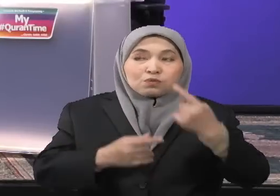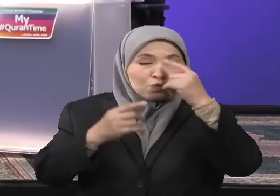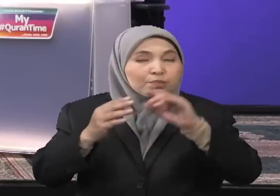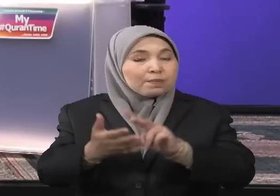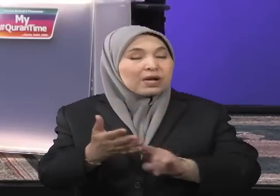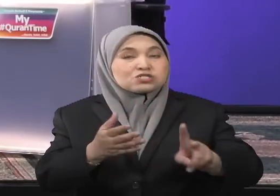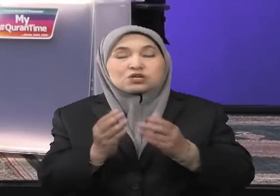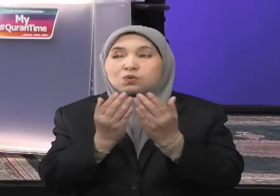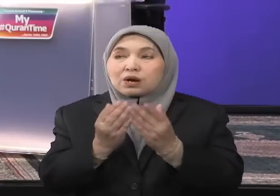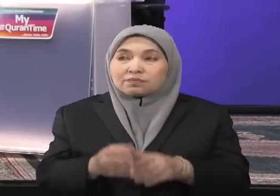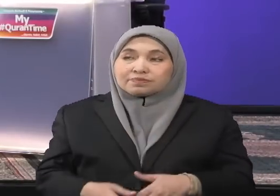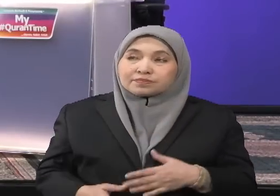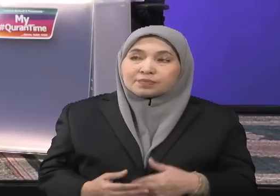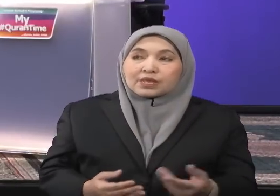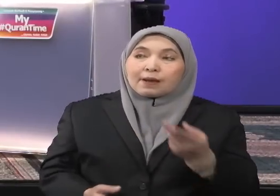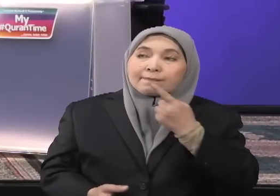doa